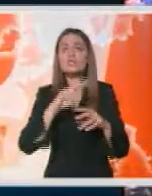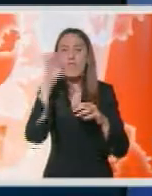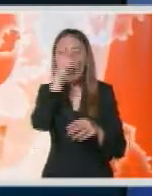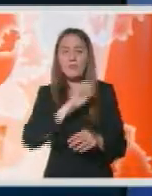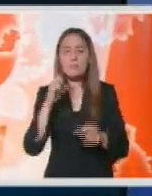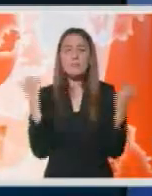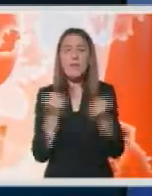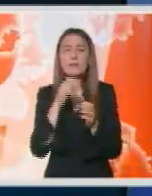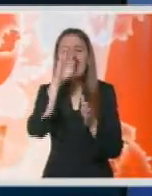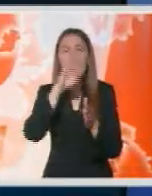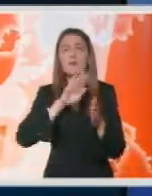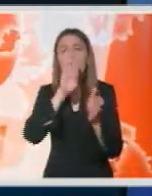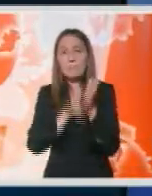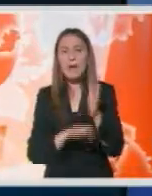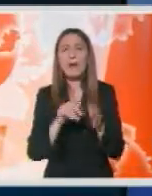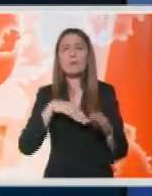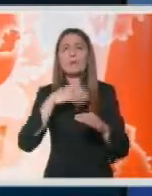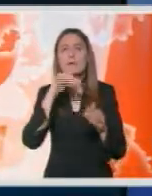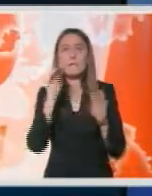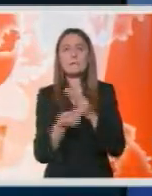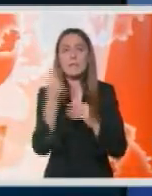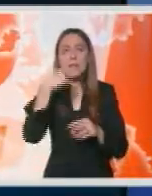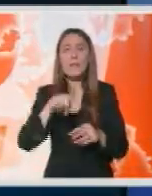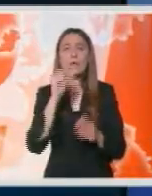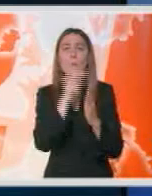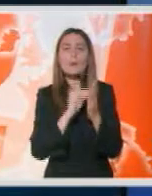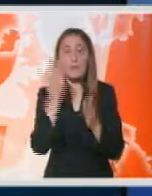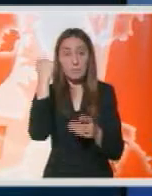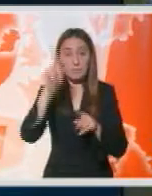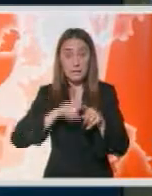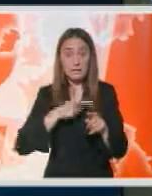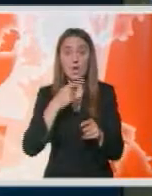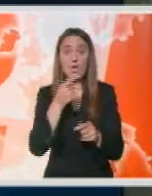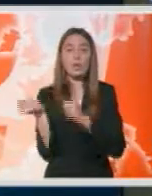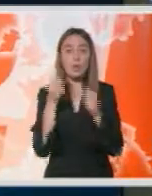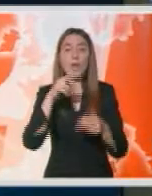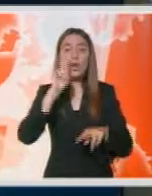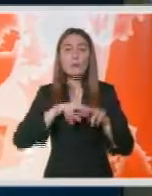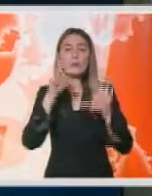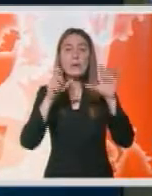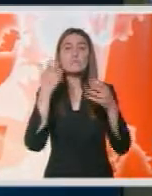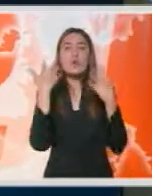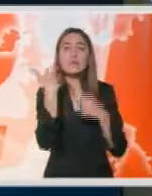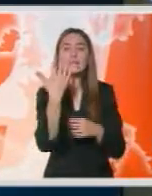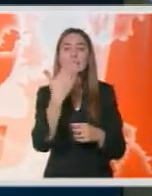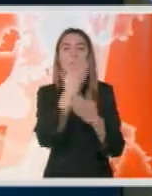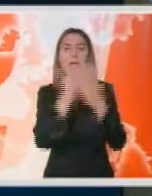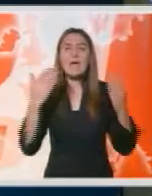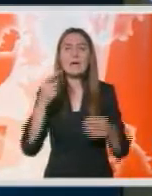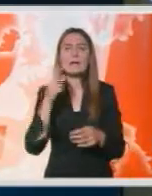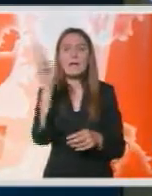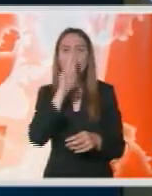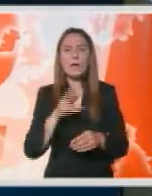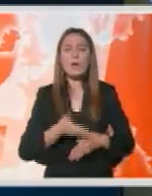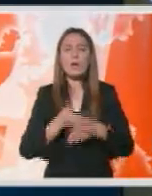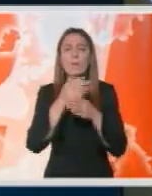pao ispod 1000 poena od kada je početkom mjeseca doneta odluka o primjeni 750 milijardi dolara vrednog paketa pomoći